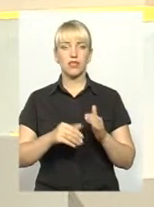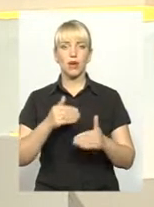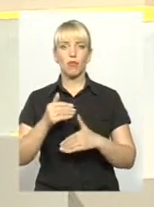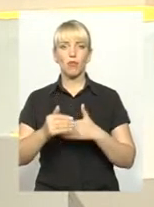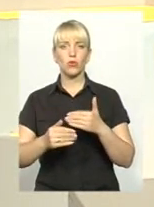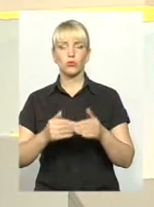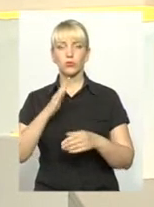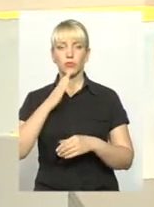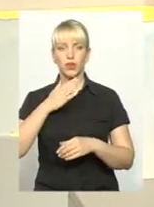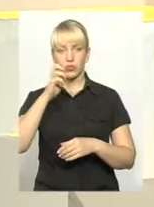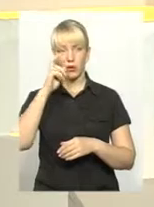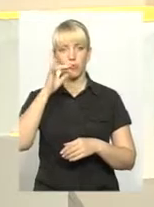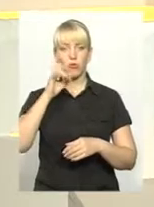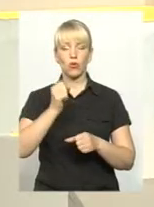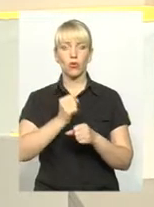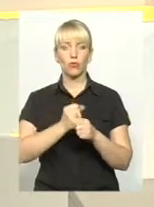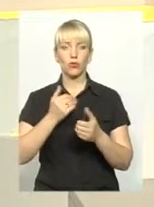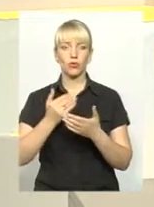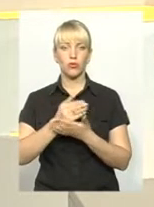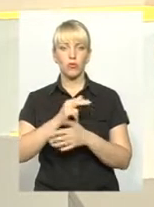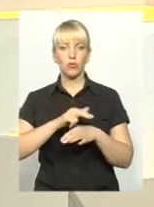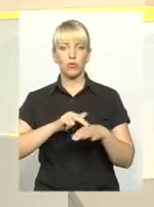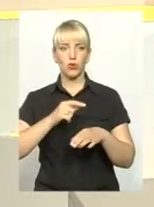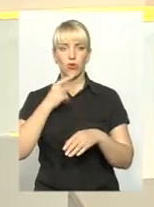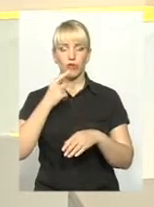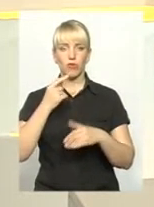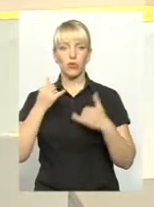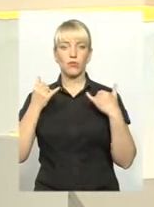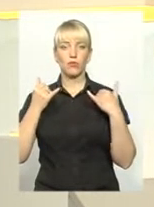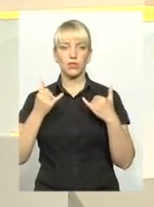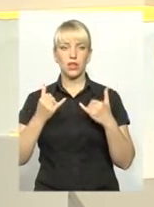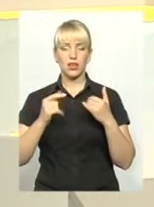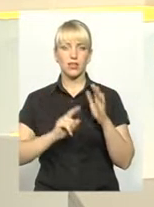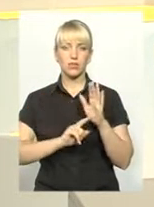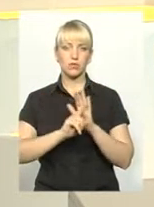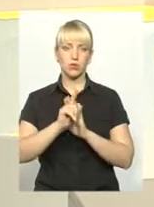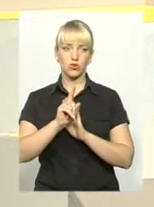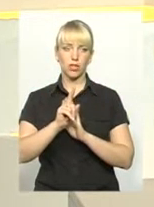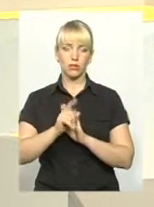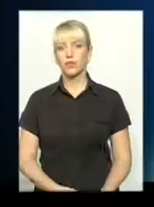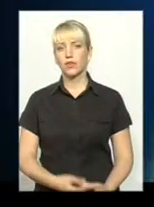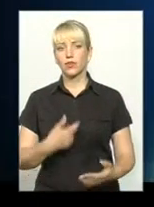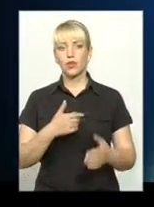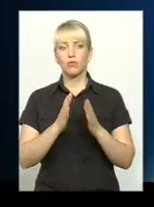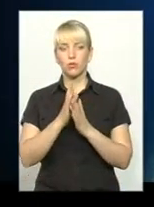держави. Про роботу нової поліції Хмельницької області говоримо зараз, а спочатку пролог.